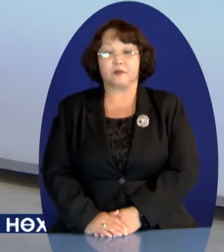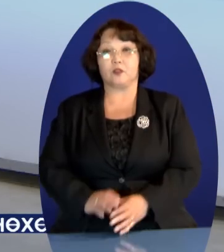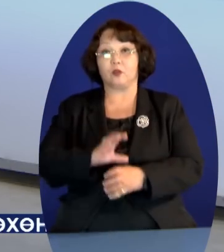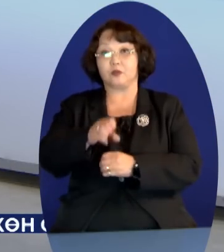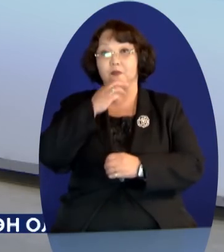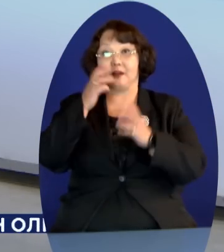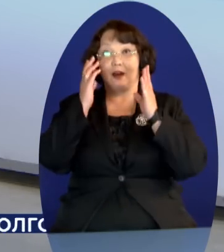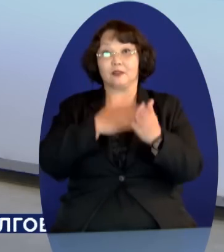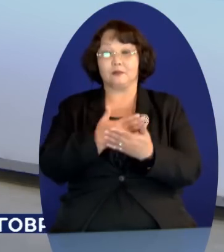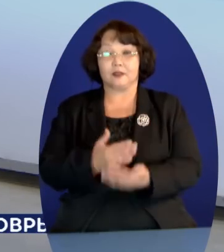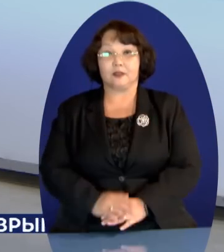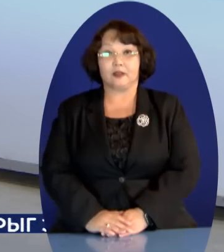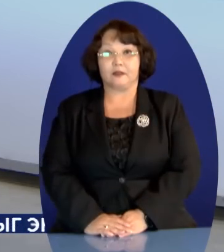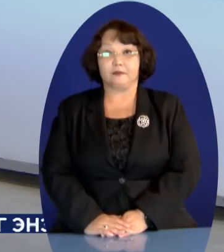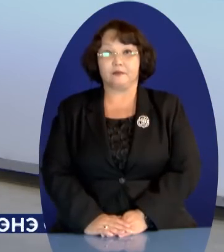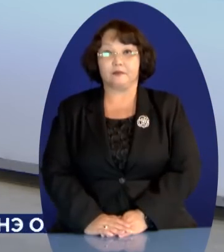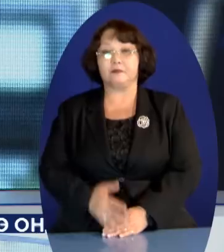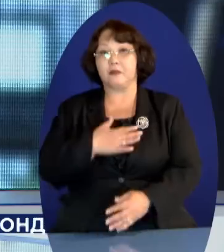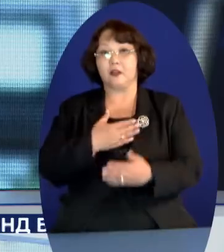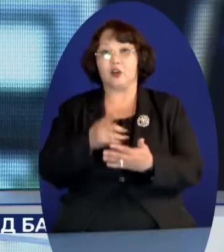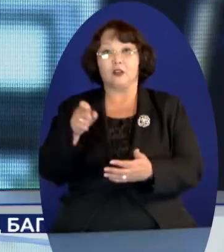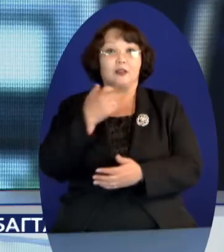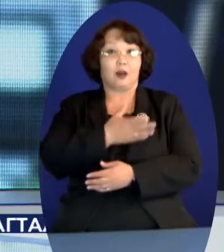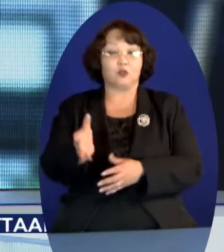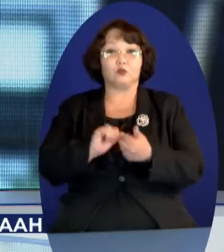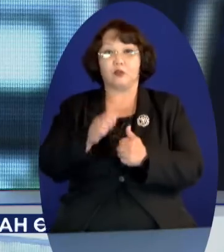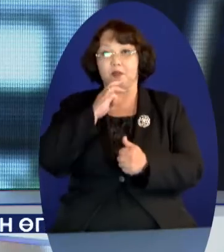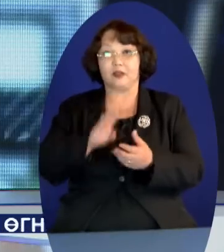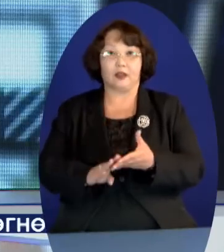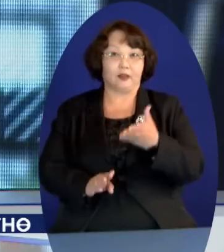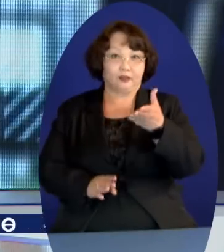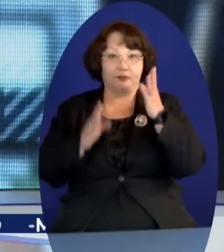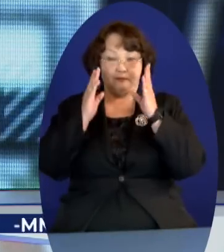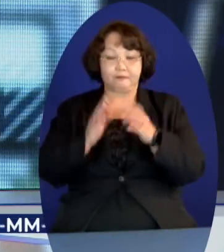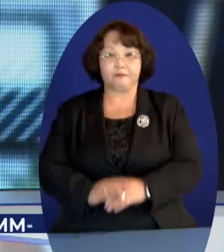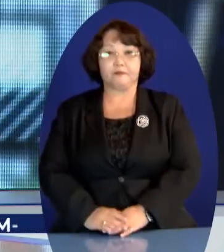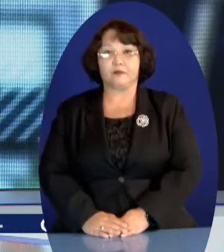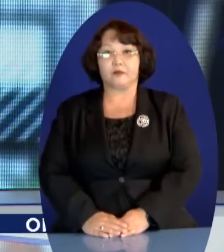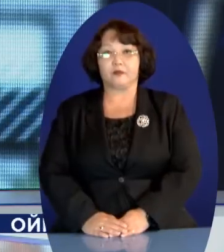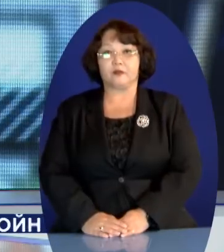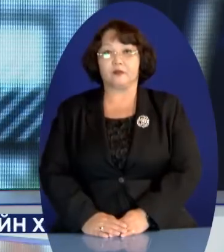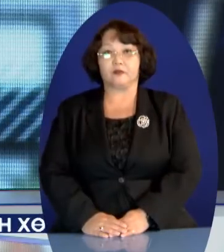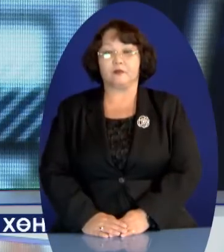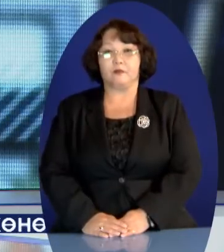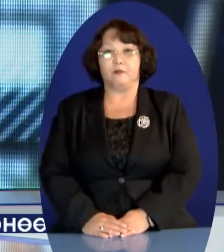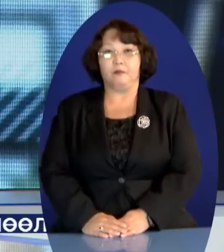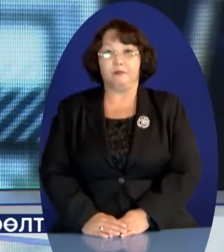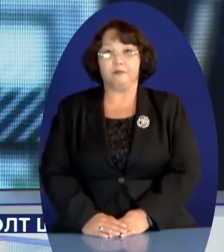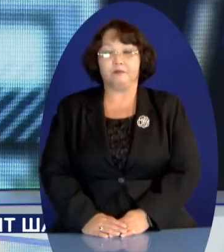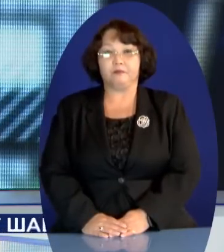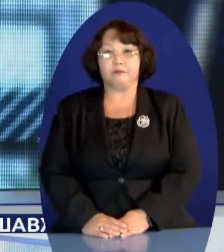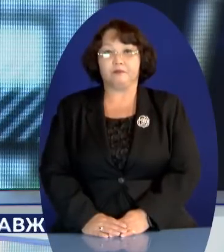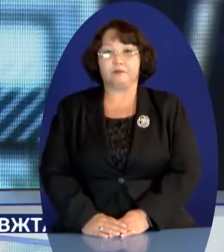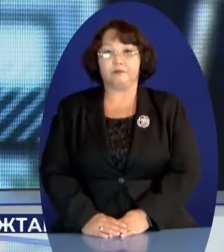Олон улсын үйл явдлын мэдээлэлээс хүргэлээ. Баярлалаа. Одоо үзвэж та бүхэн өргөжлүүлээ спортын мэдээнд анхаарал хандуулна. 2-р студиэд гэрэл цэцэг ажиллаж